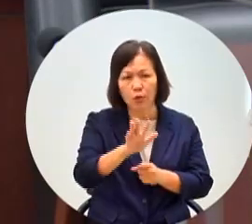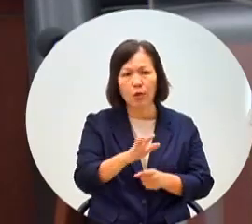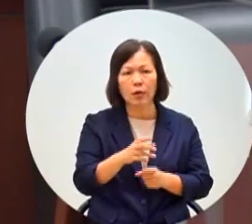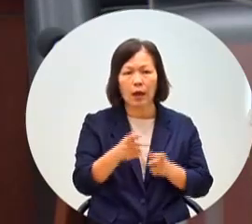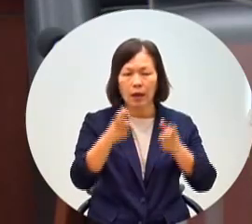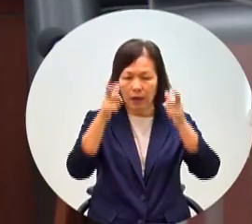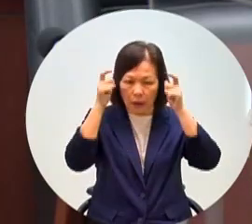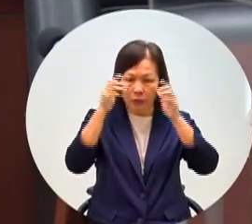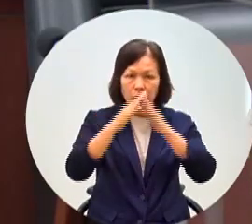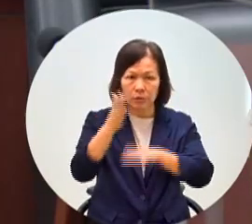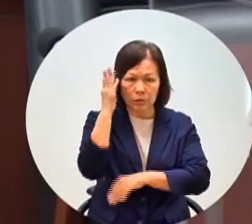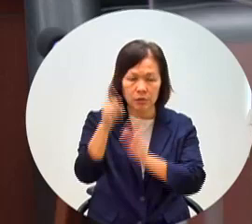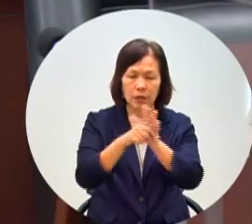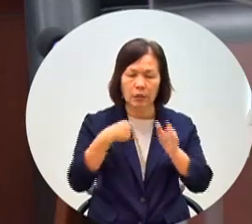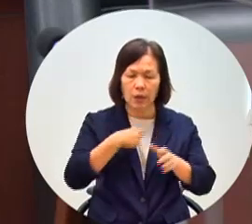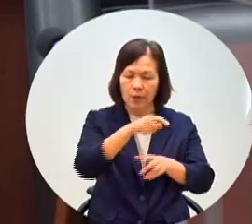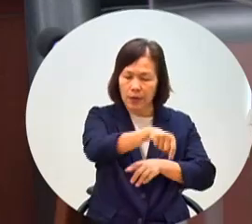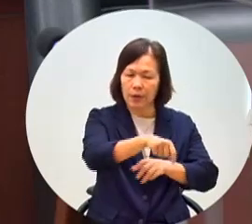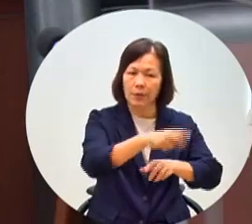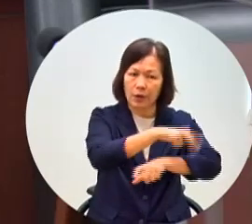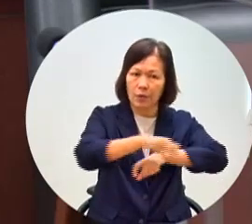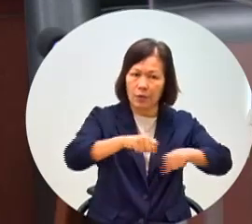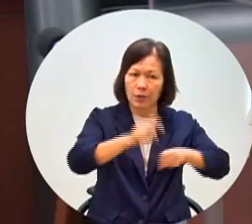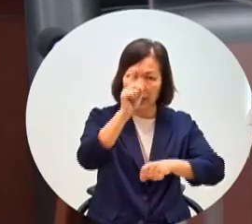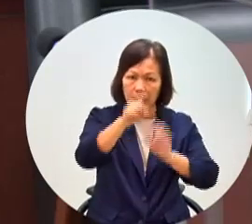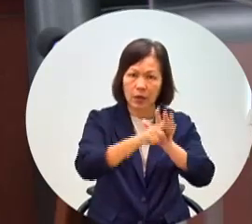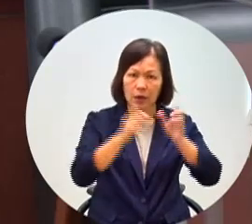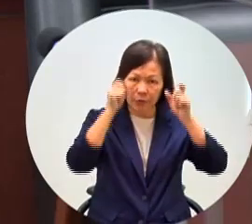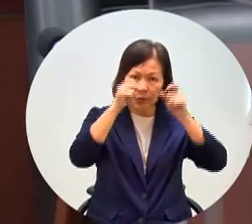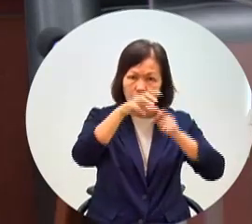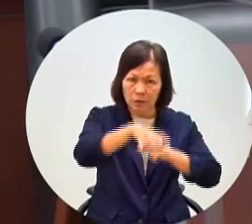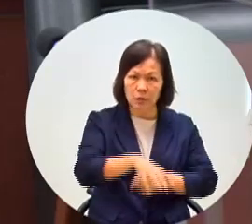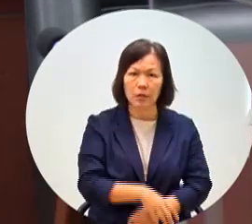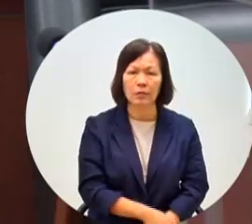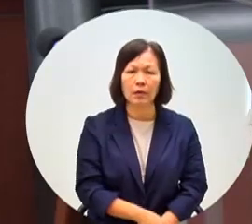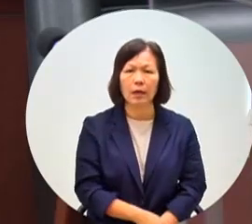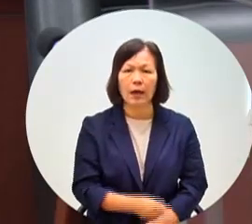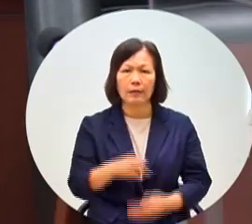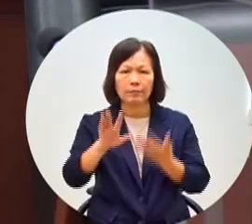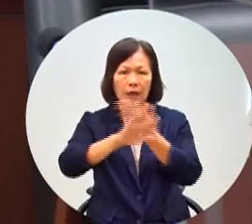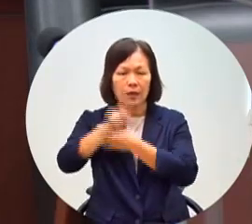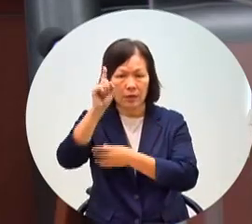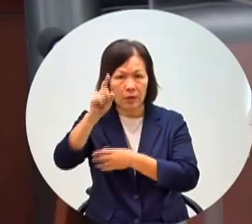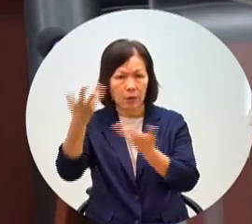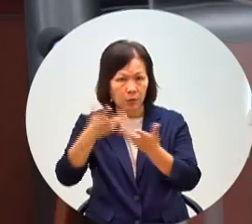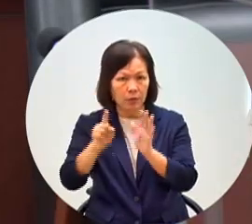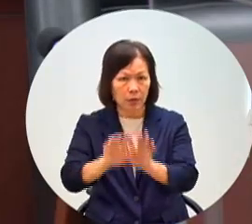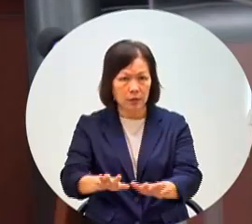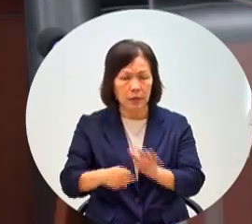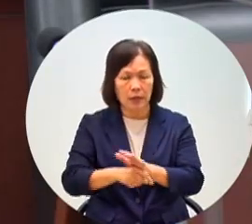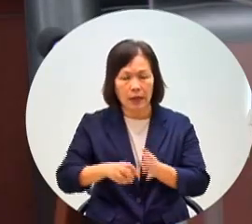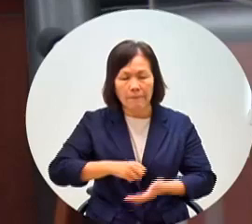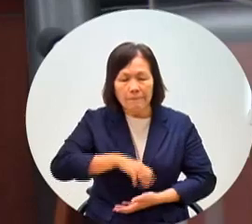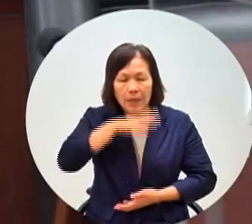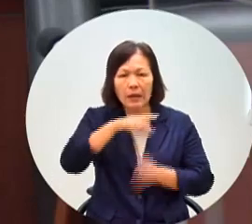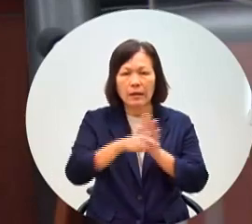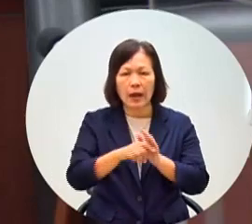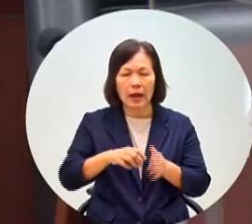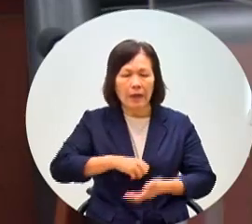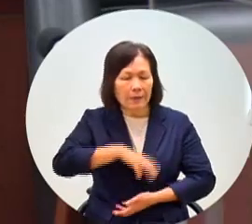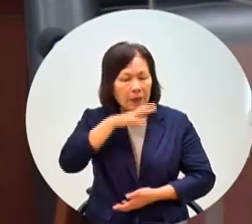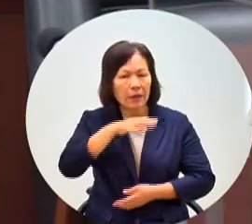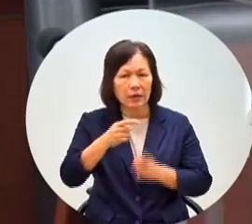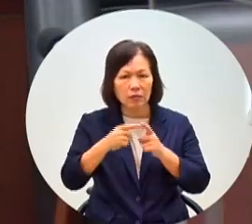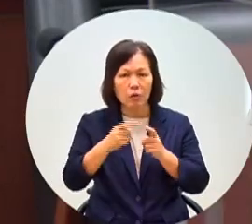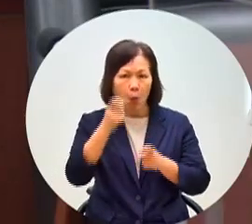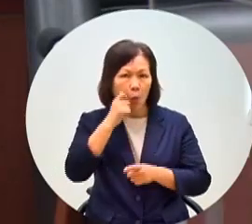市政府能在我们那边规划一个运动中心。另外一部分就是其实现在长阿姨们啊最喜